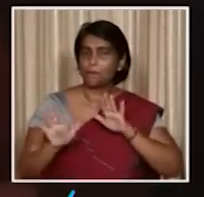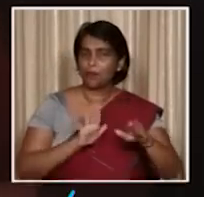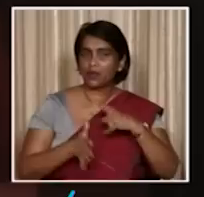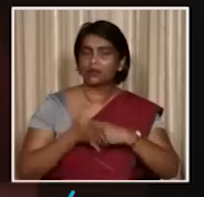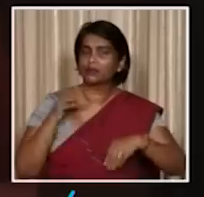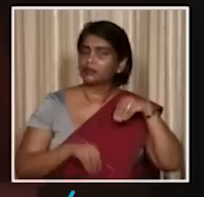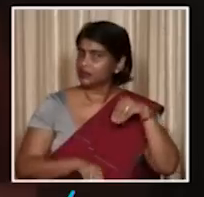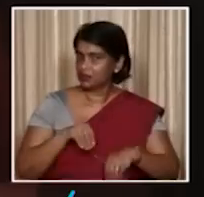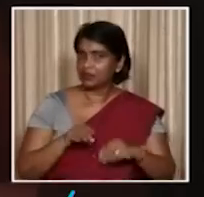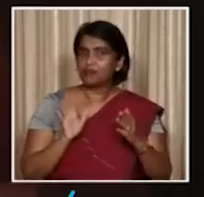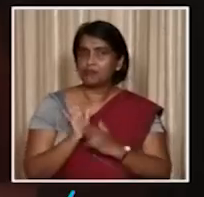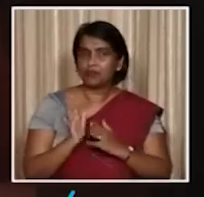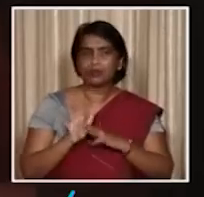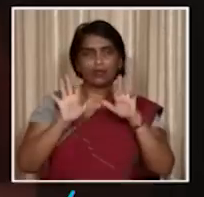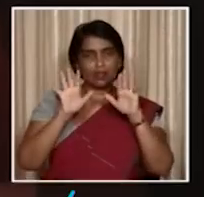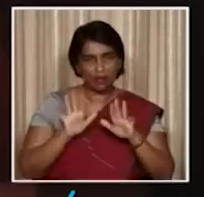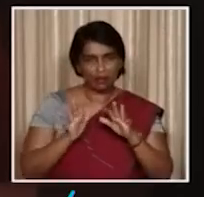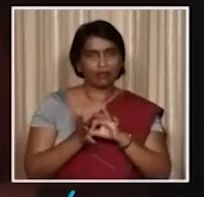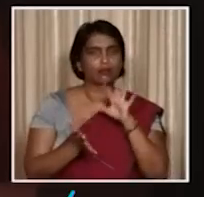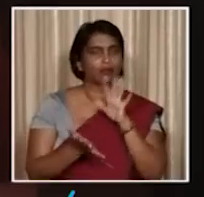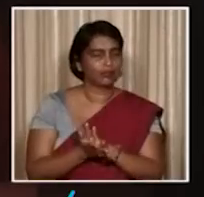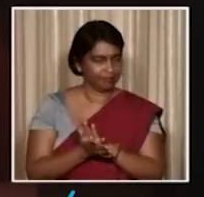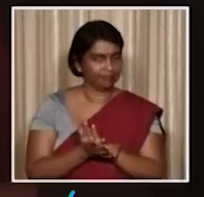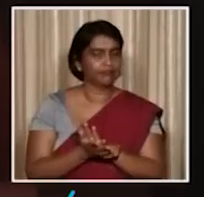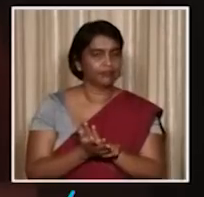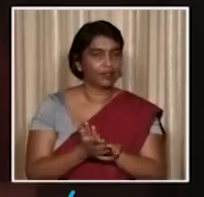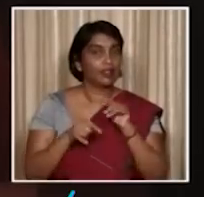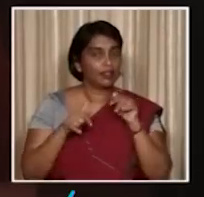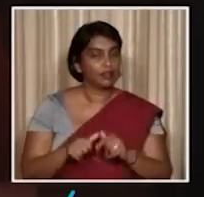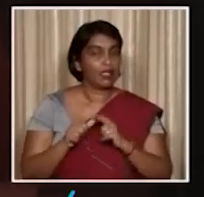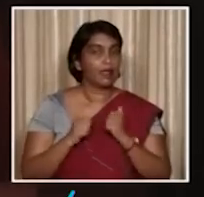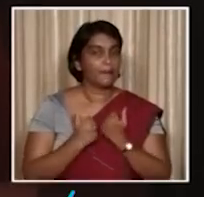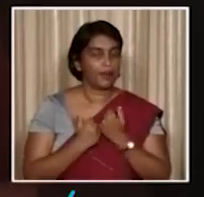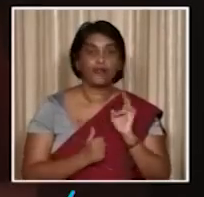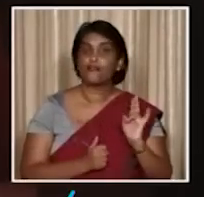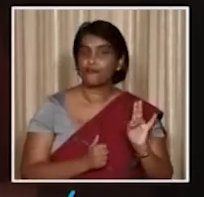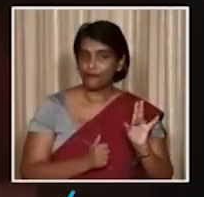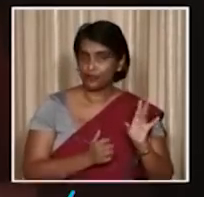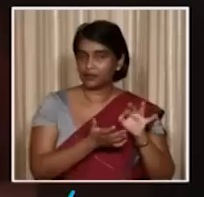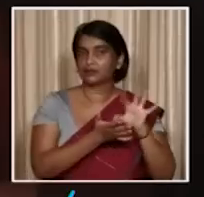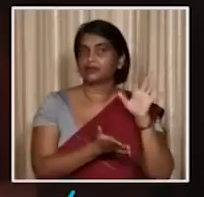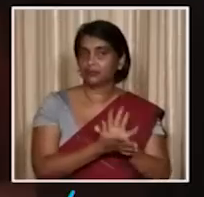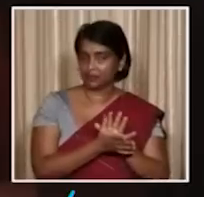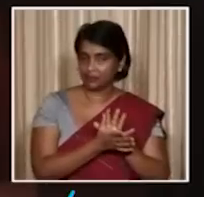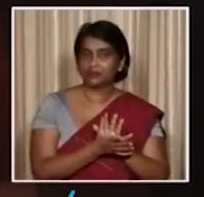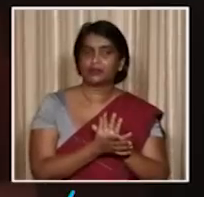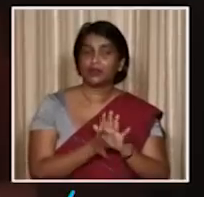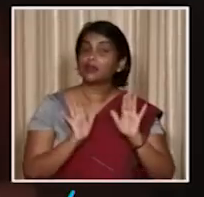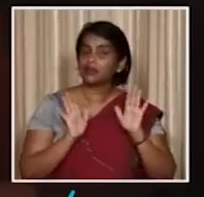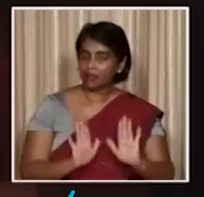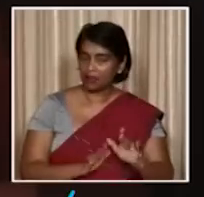මැතිවරණය මාර්තු 9 වෙනිදා පවත්වන්නට දිනය දෙවුවා. දැන් අප්‍රේල් 25 වෙනිදාට දින යොදවලා තිබෙනවා.